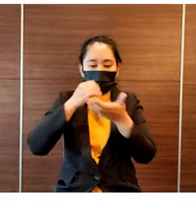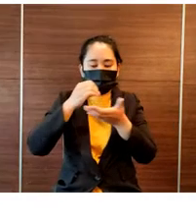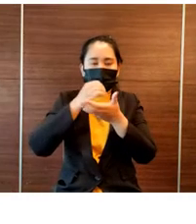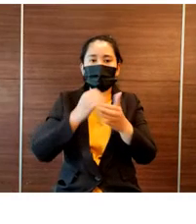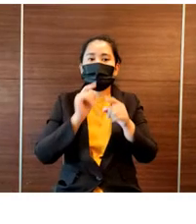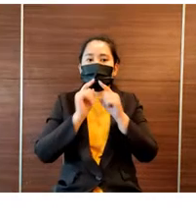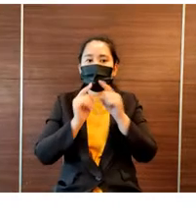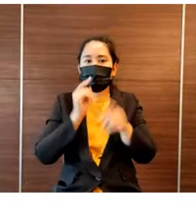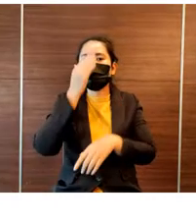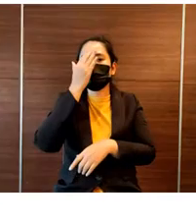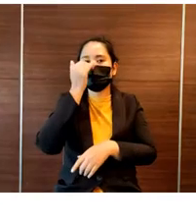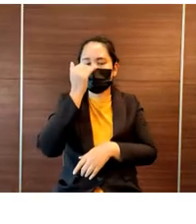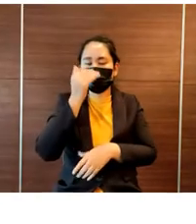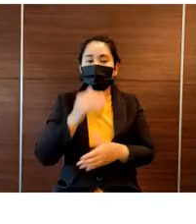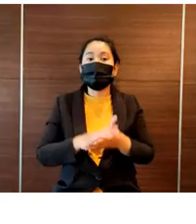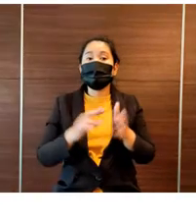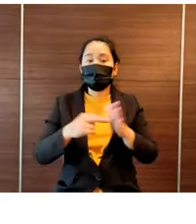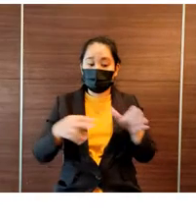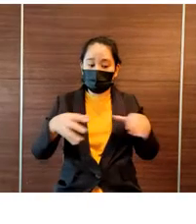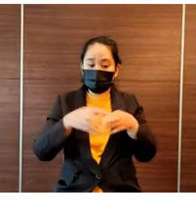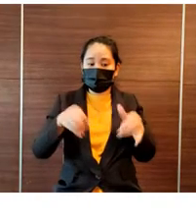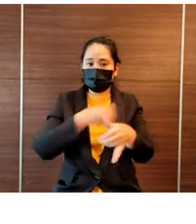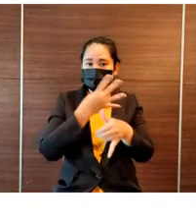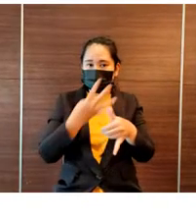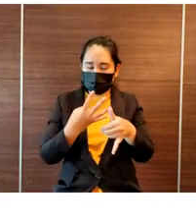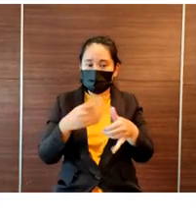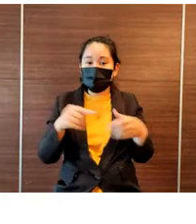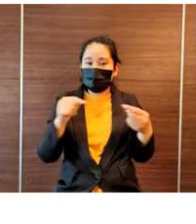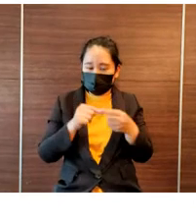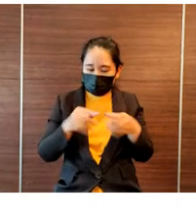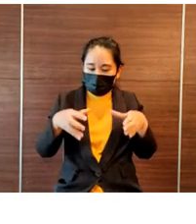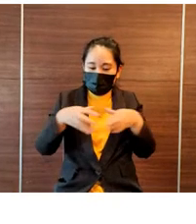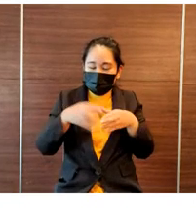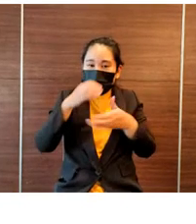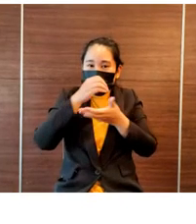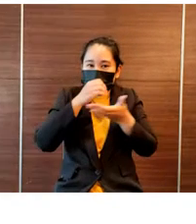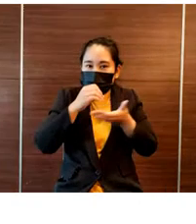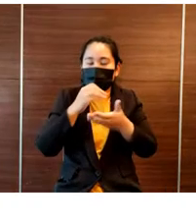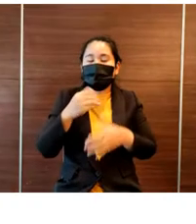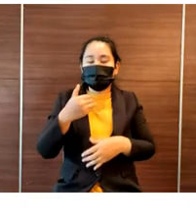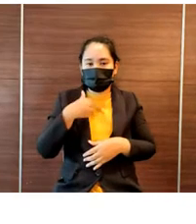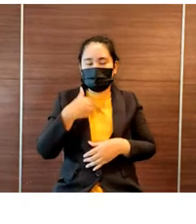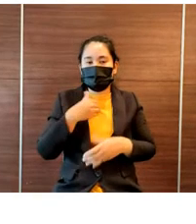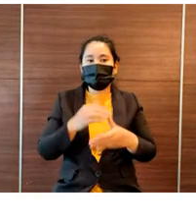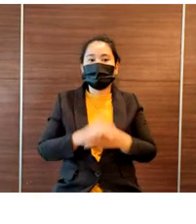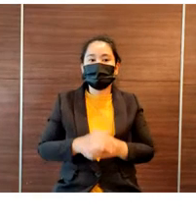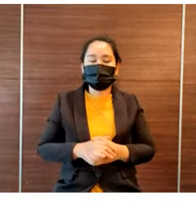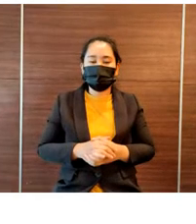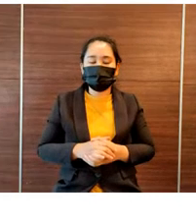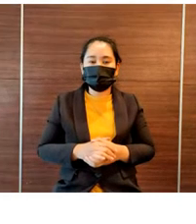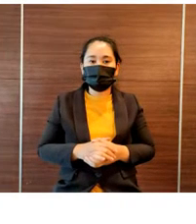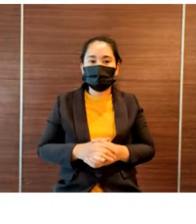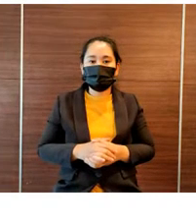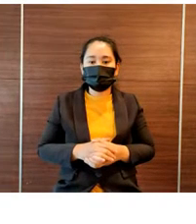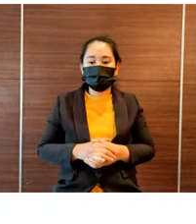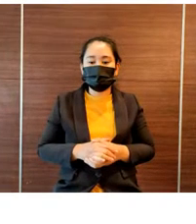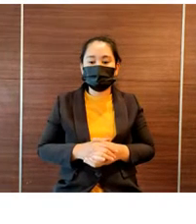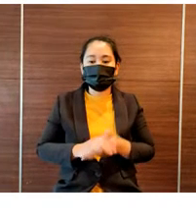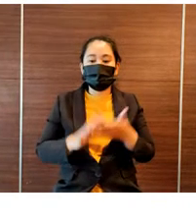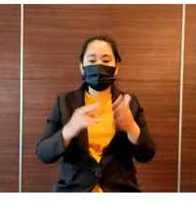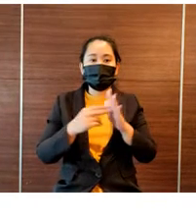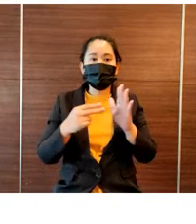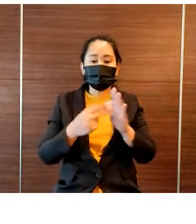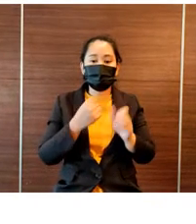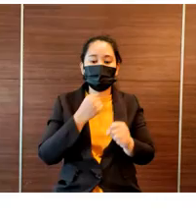กลุ่มผู้ที่ใช้ยาเสพติดที่มีความหลากหลายทางเพศต้องบอกว่าเรายังคงอยู่ในเรียกว่าอยู่ในขบวน